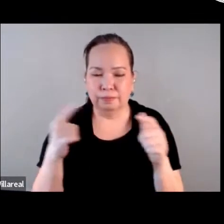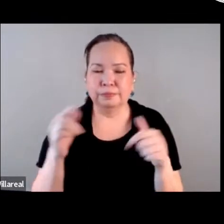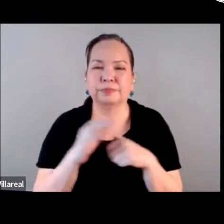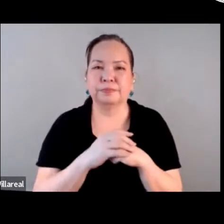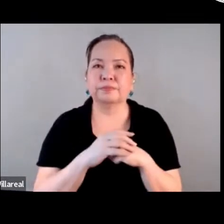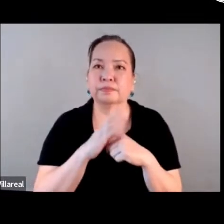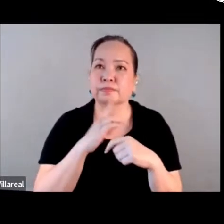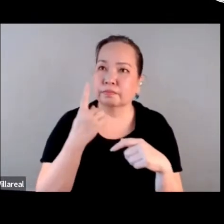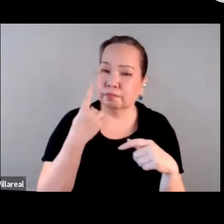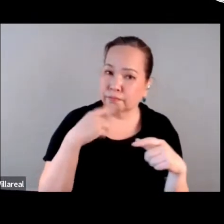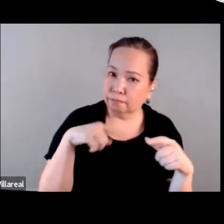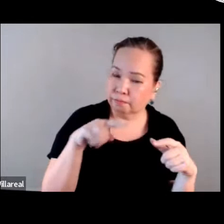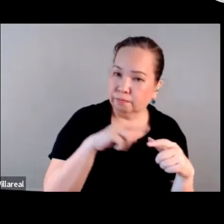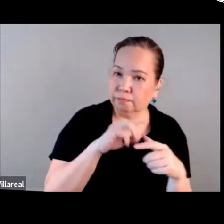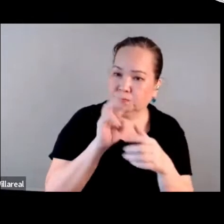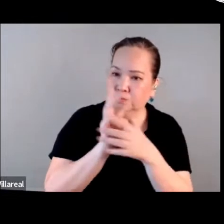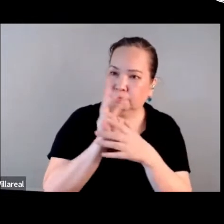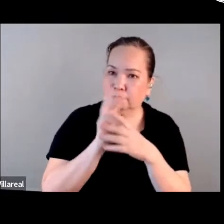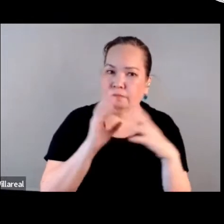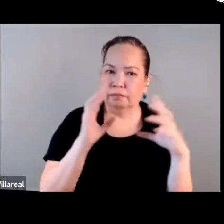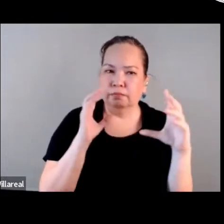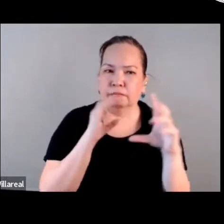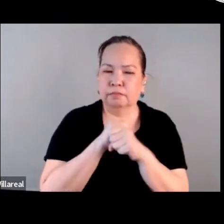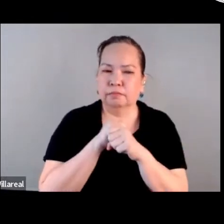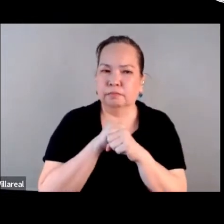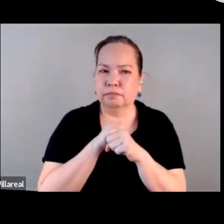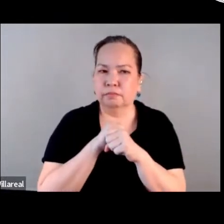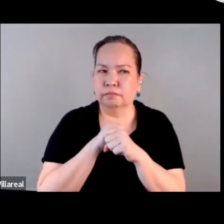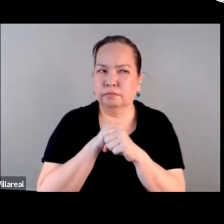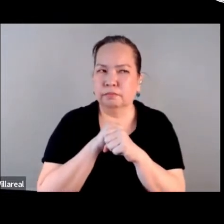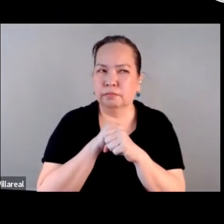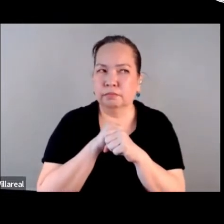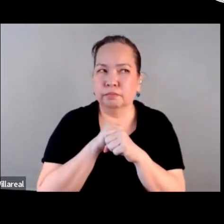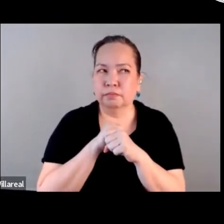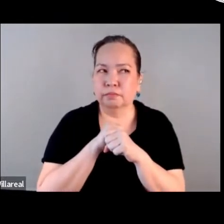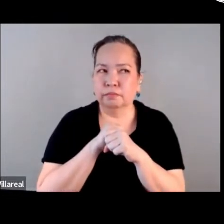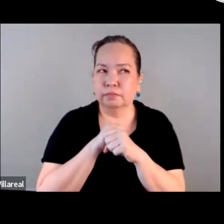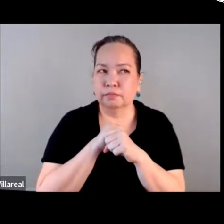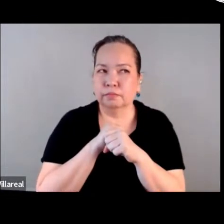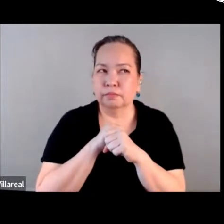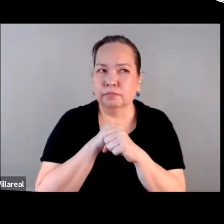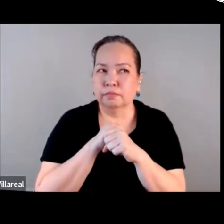ng Commission sa Wikang Filipino. Okay.